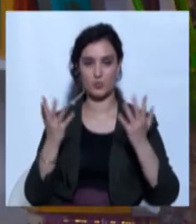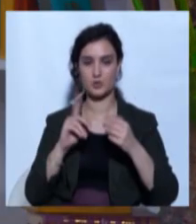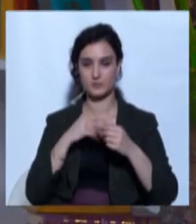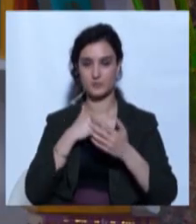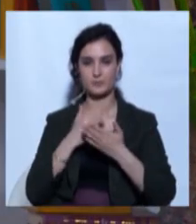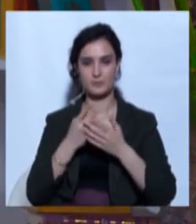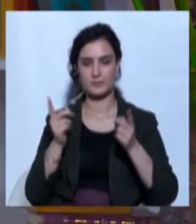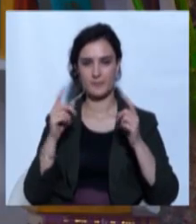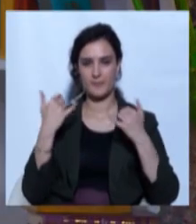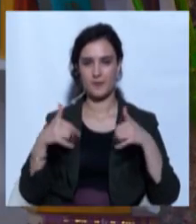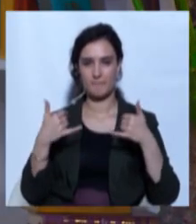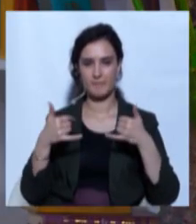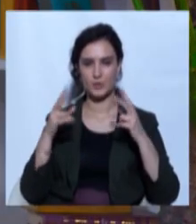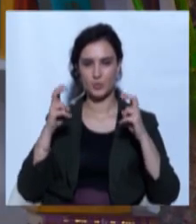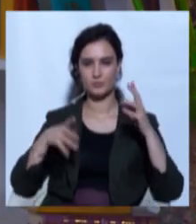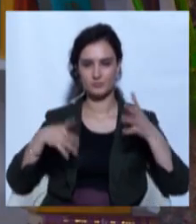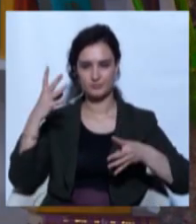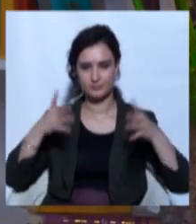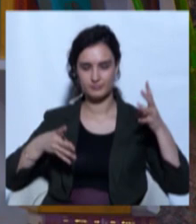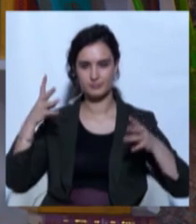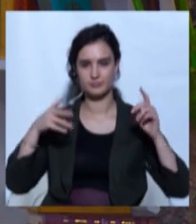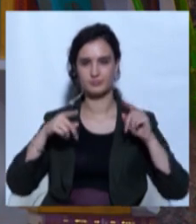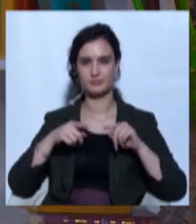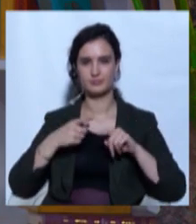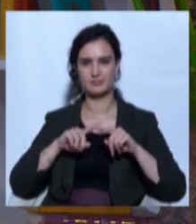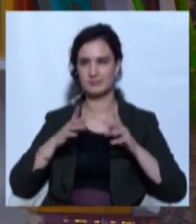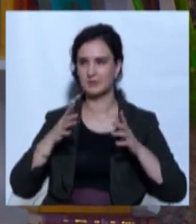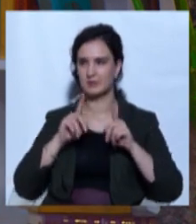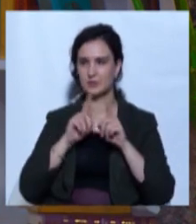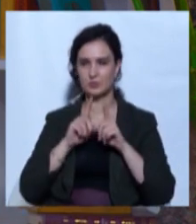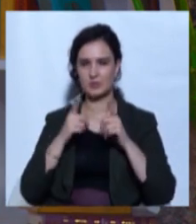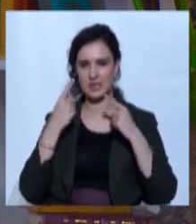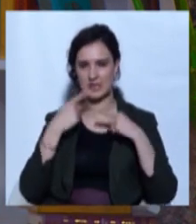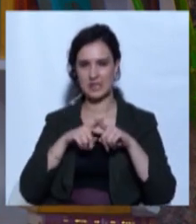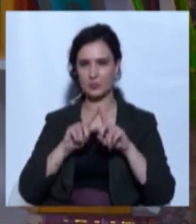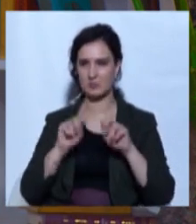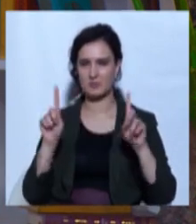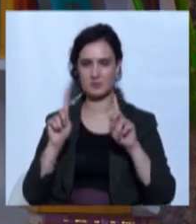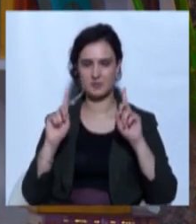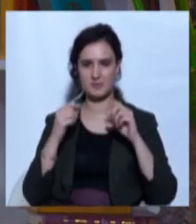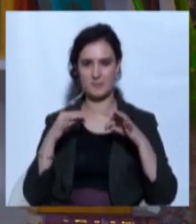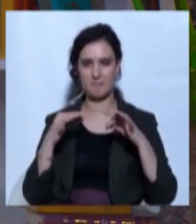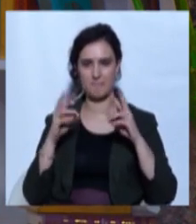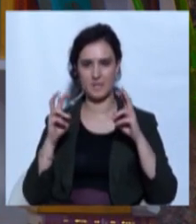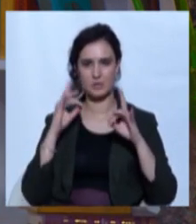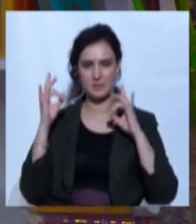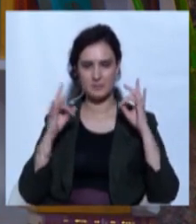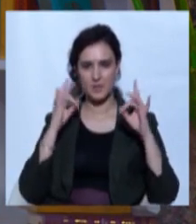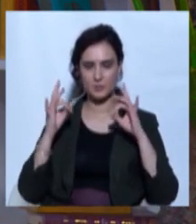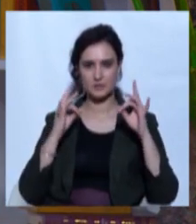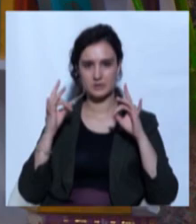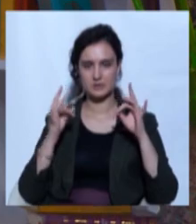გარშემოა, ეს ბეტონის ჯუნგლები, ეს ხისტი ფორმების მქონე არქიტექტურა, მანქანების